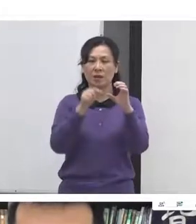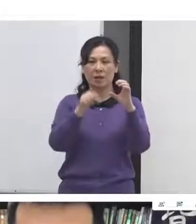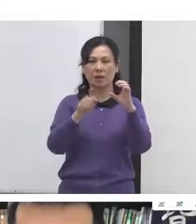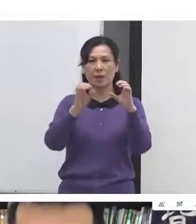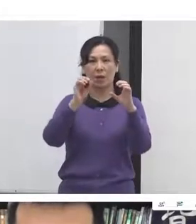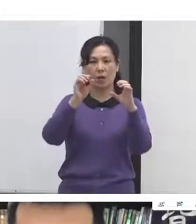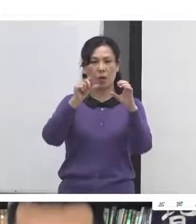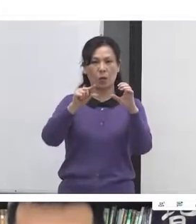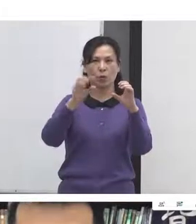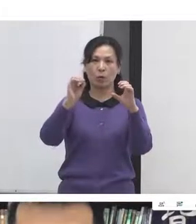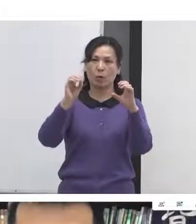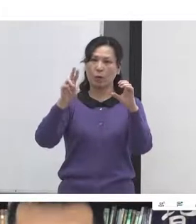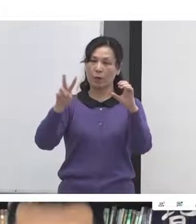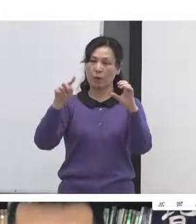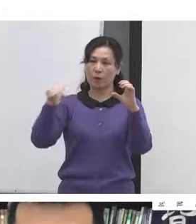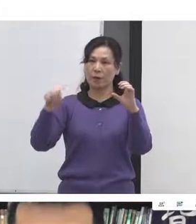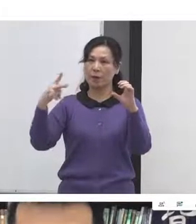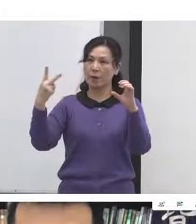schema.gov.tw 的